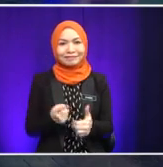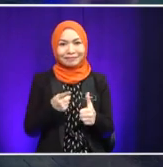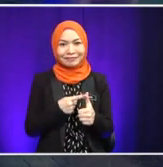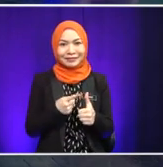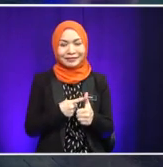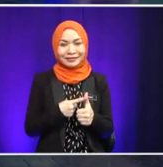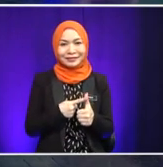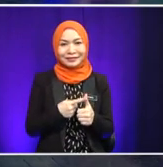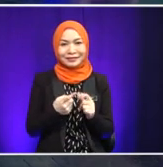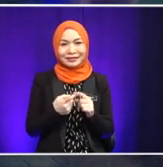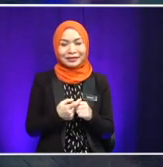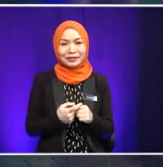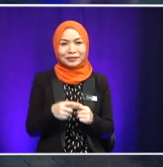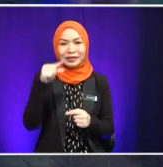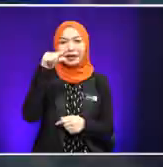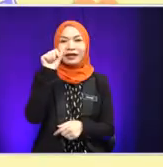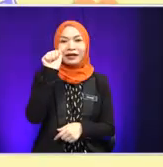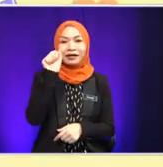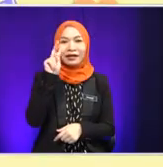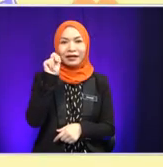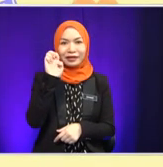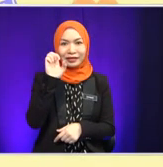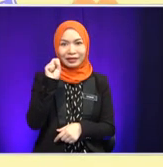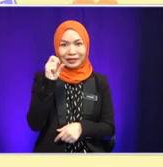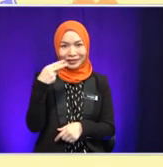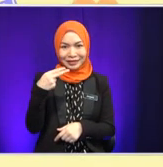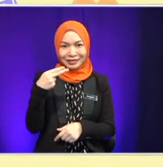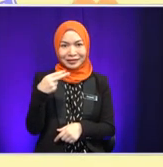SMK Jalan Reko Ganes bilang angkat tangan